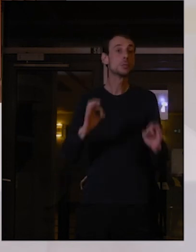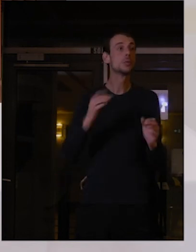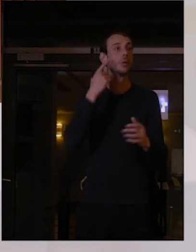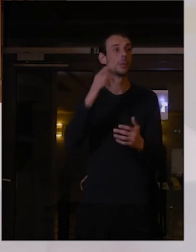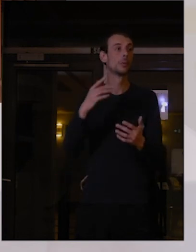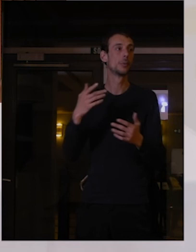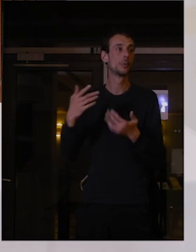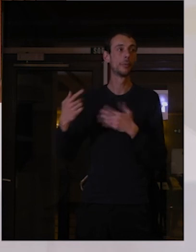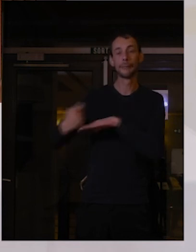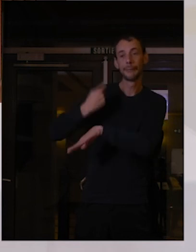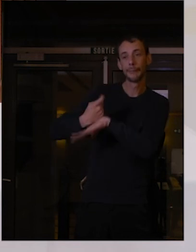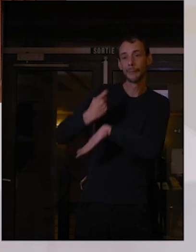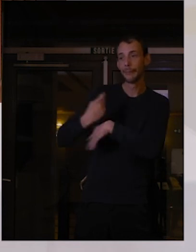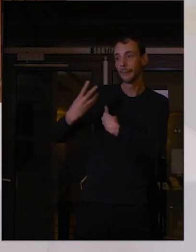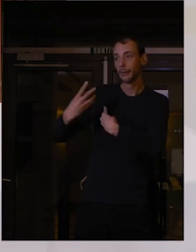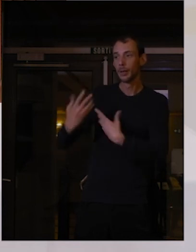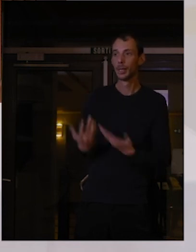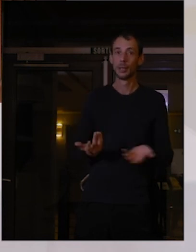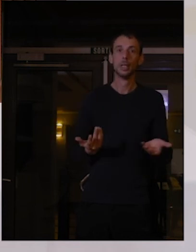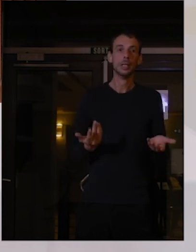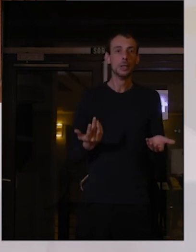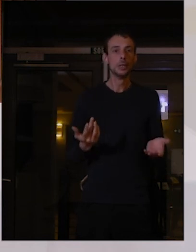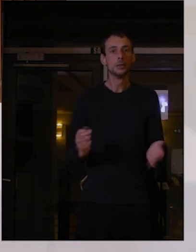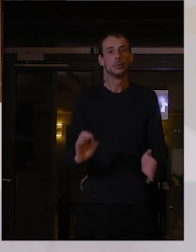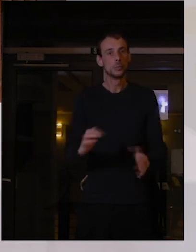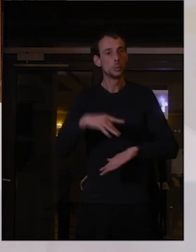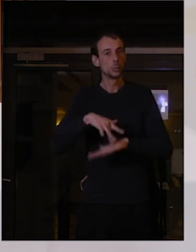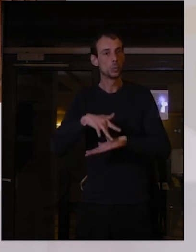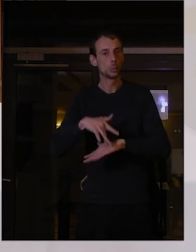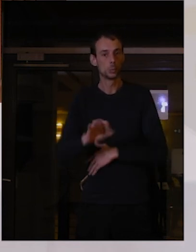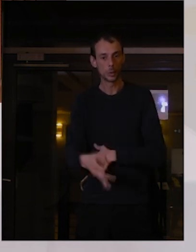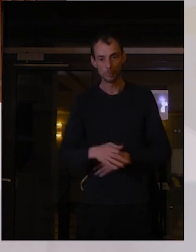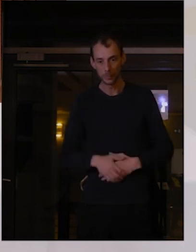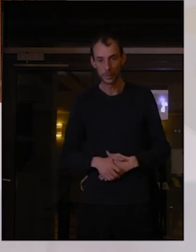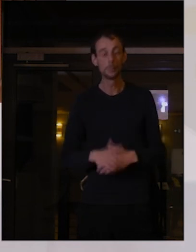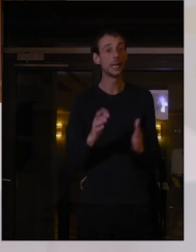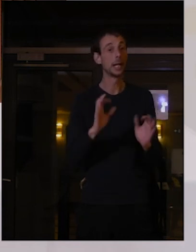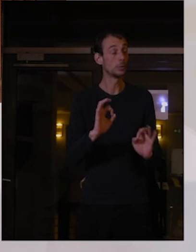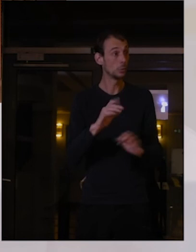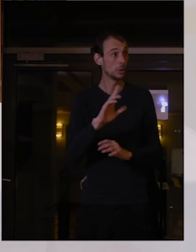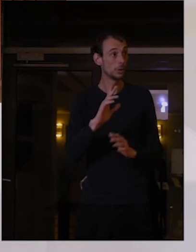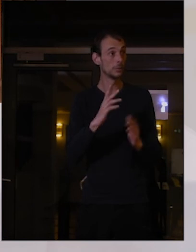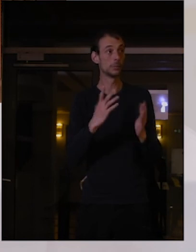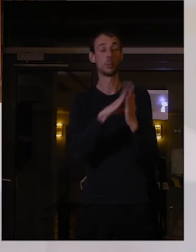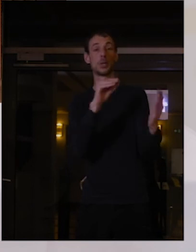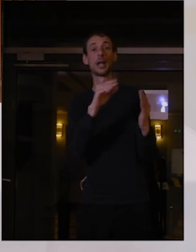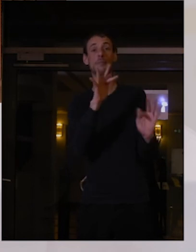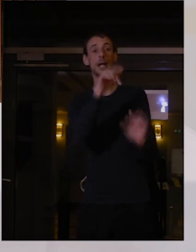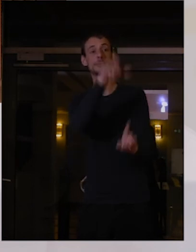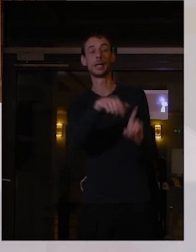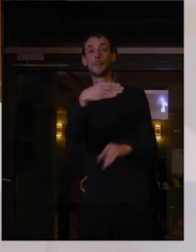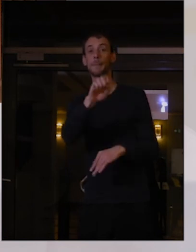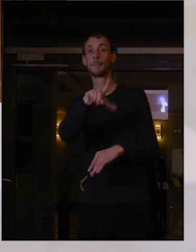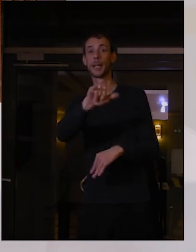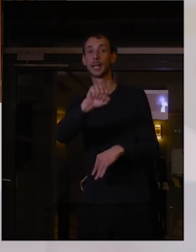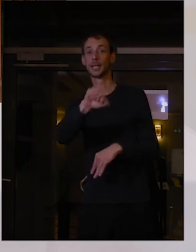bizutage, etc., j'en ai eu pas mal. Mais l'exemple de Mélissa est un très, très bon exemple et à